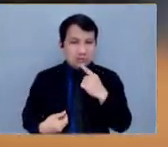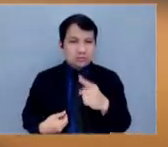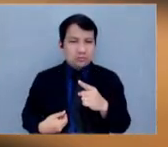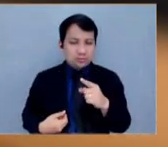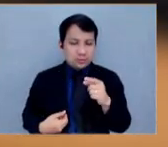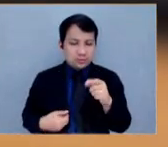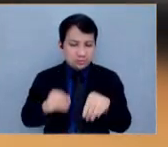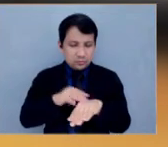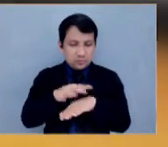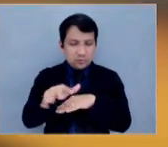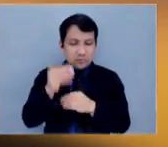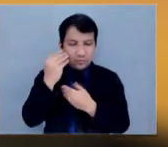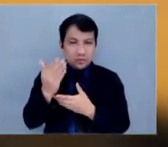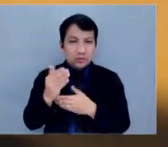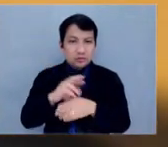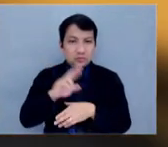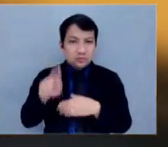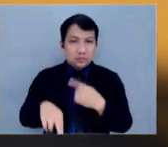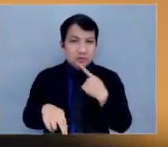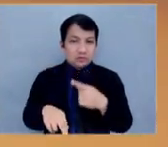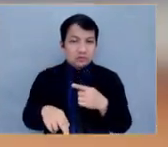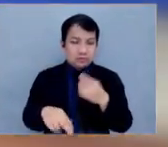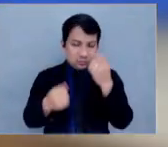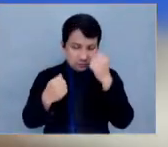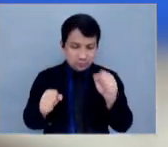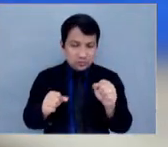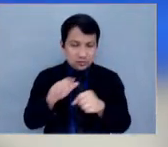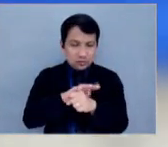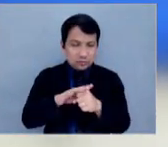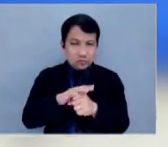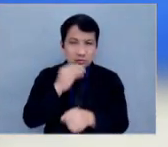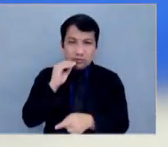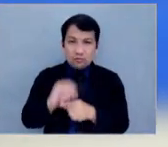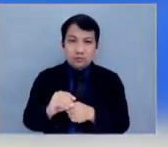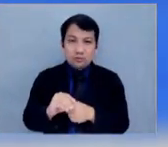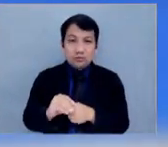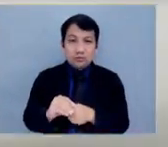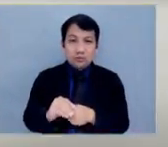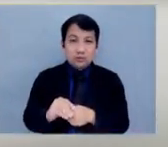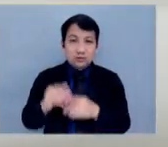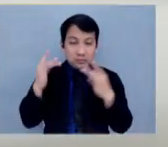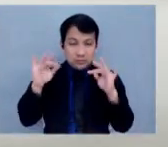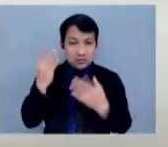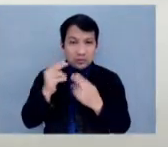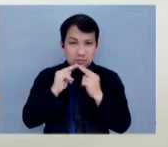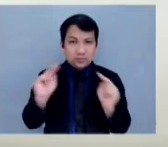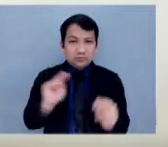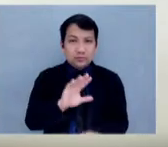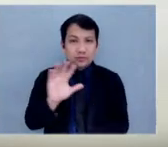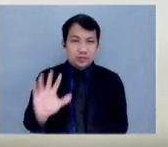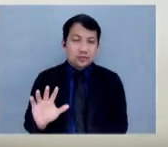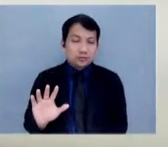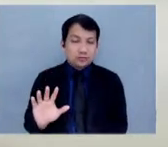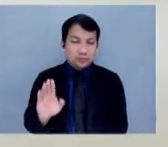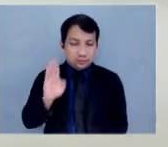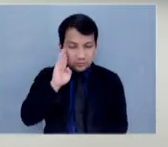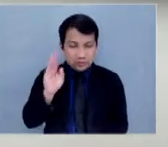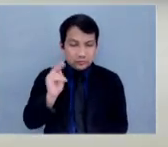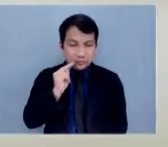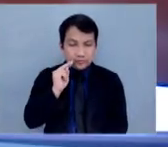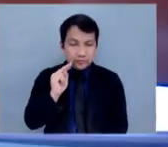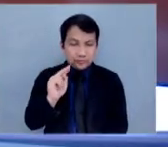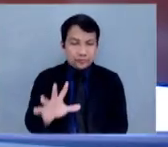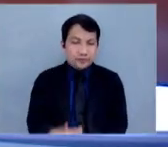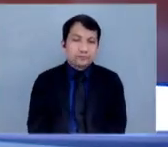influence, resistance and disobedience to local order at light threat. Nagbabalita mula sa frontline, Brian Basa, News